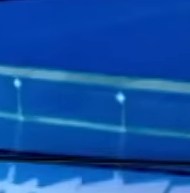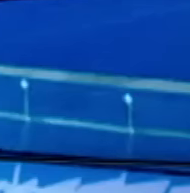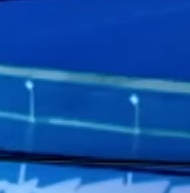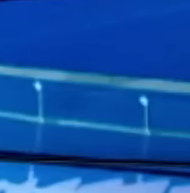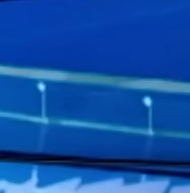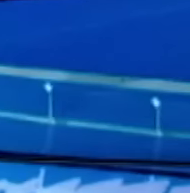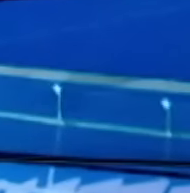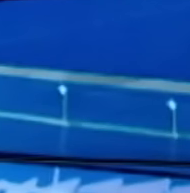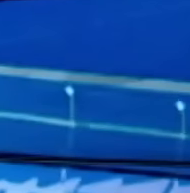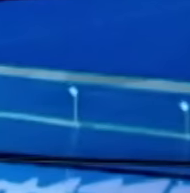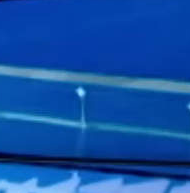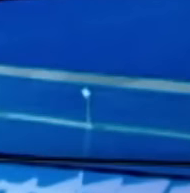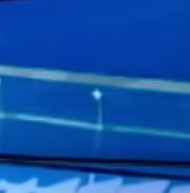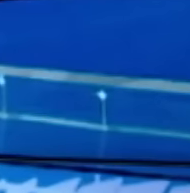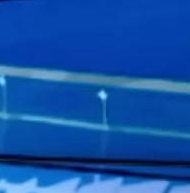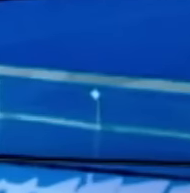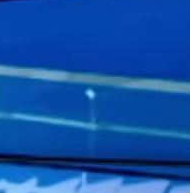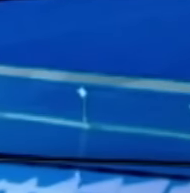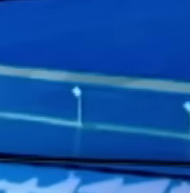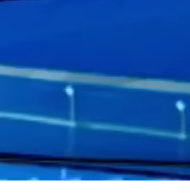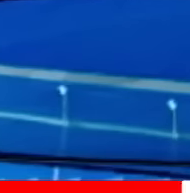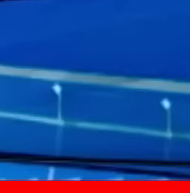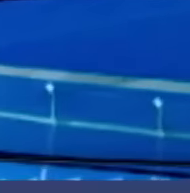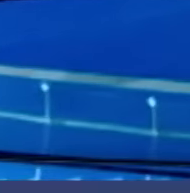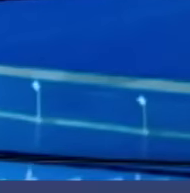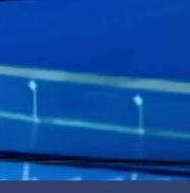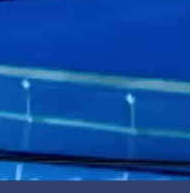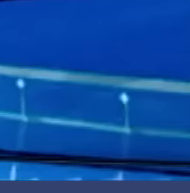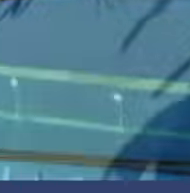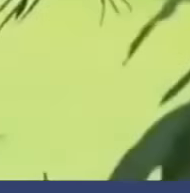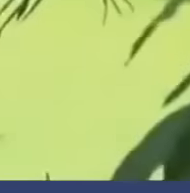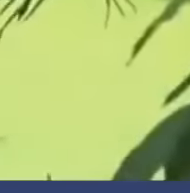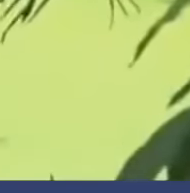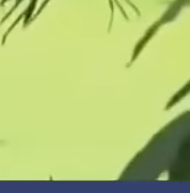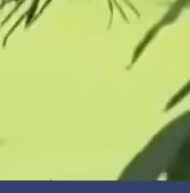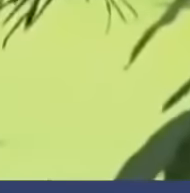buaya akibat tembok ambrol awal bulan lalu.